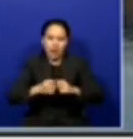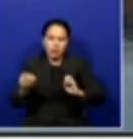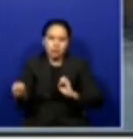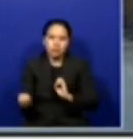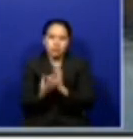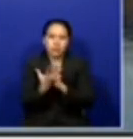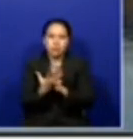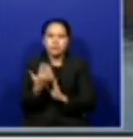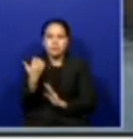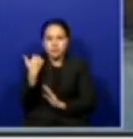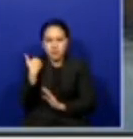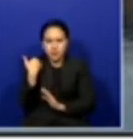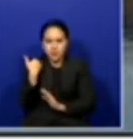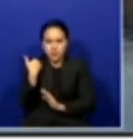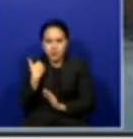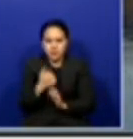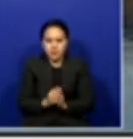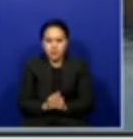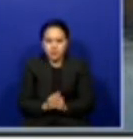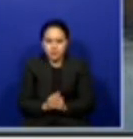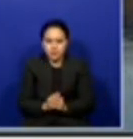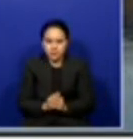ธานเชื่อไหมครับว่